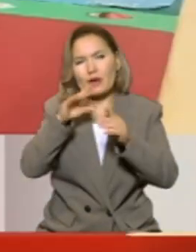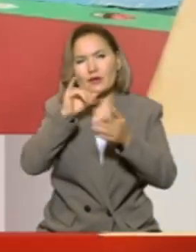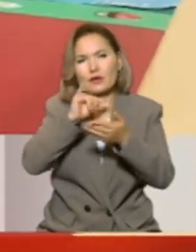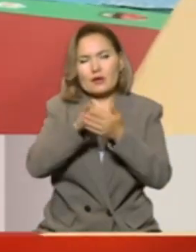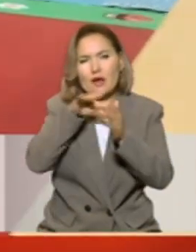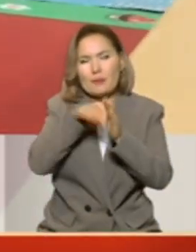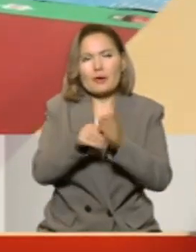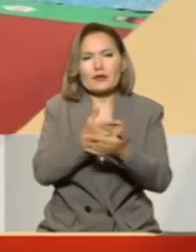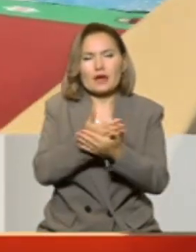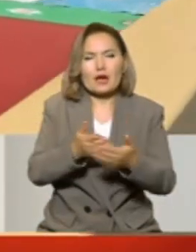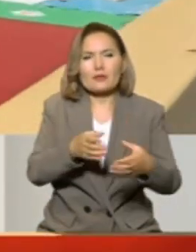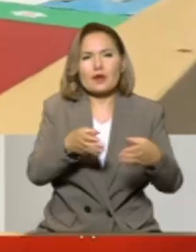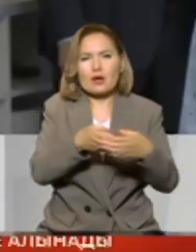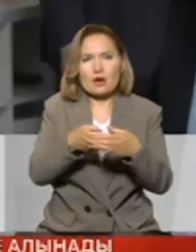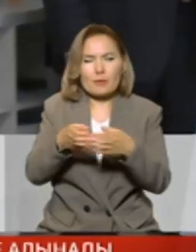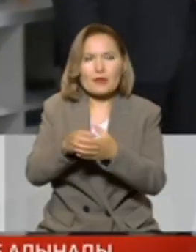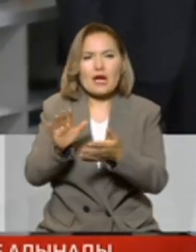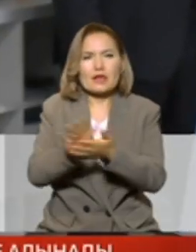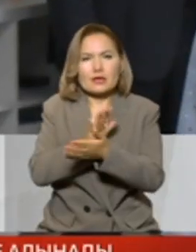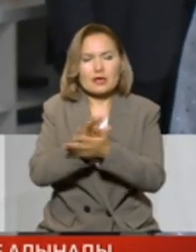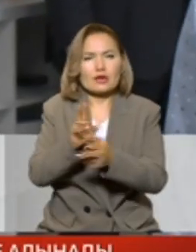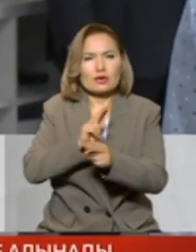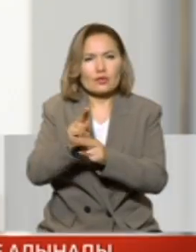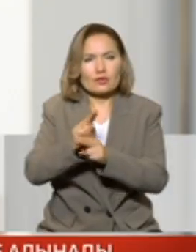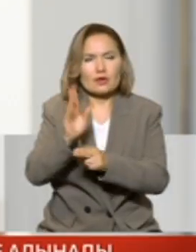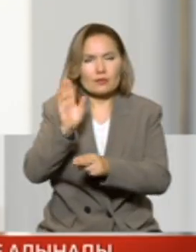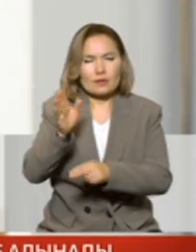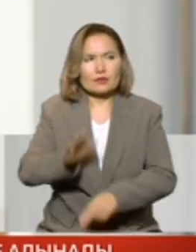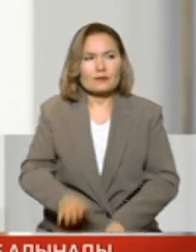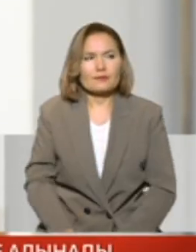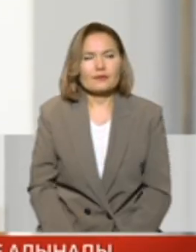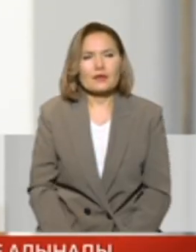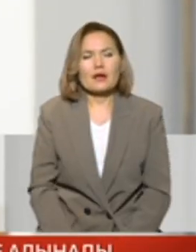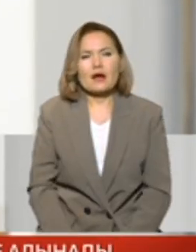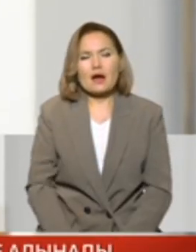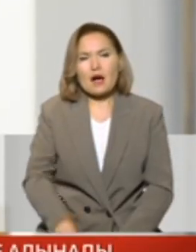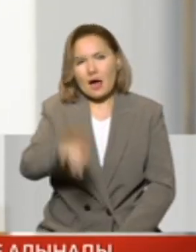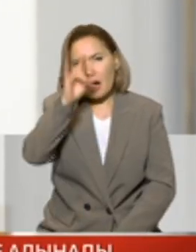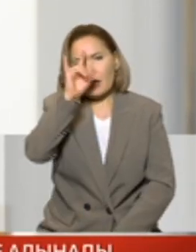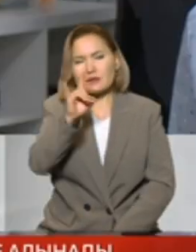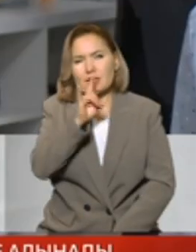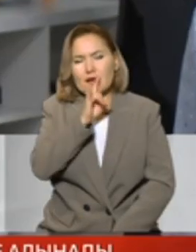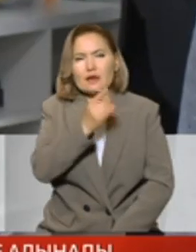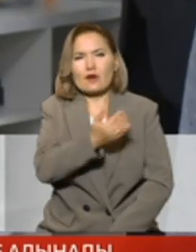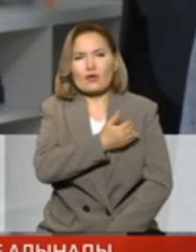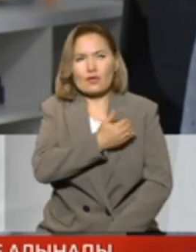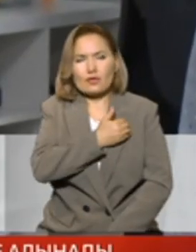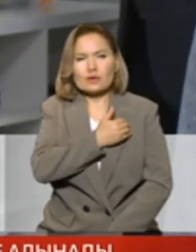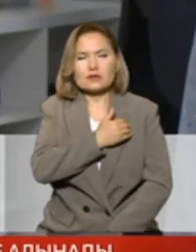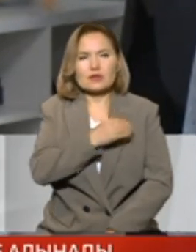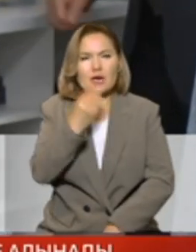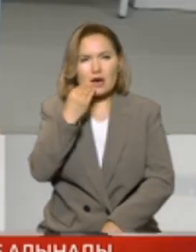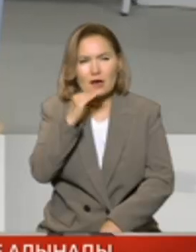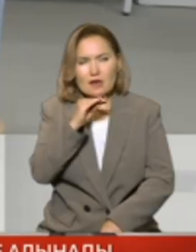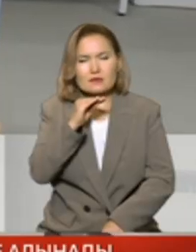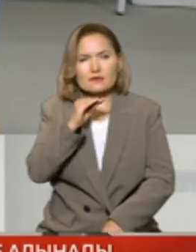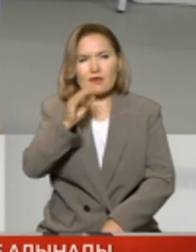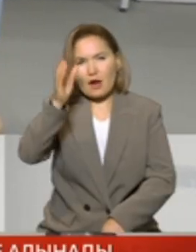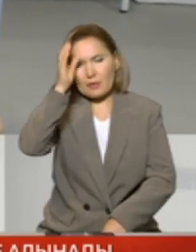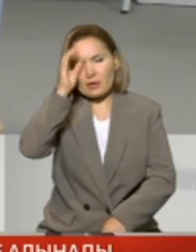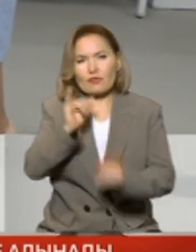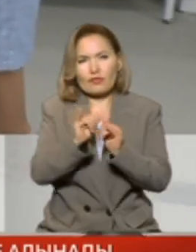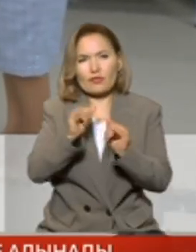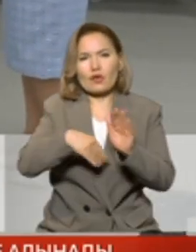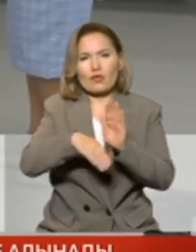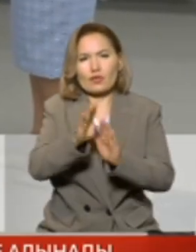секілді үйірмелерге тегін қатыса алады. Қазақстан озық мемлекет болады десек, осындай роботты техника деген өте